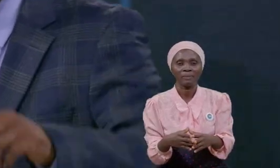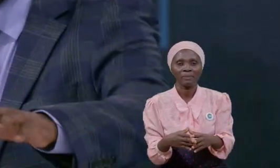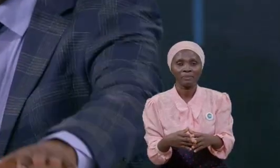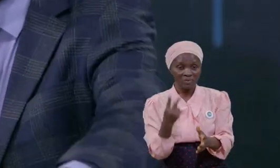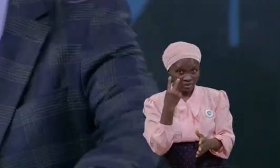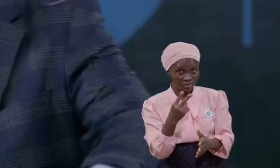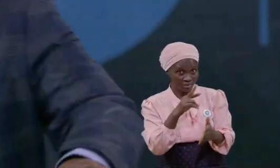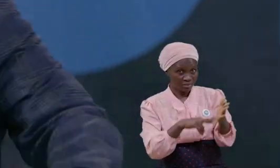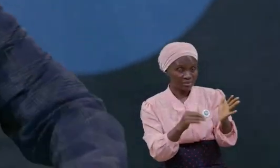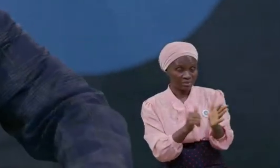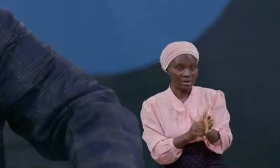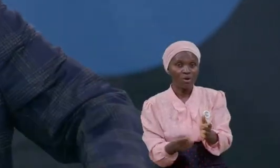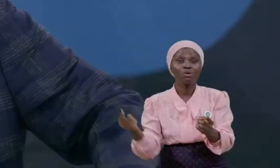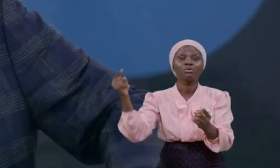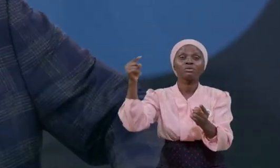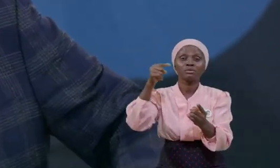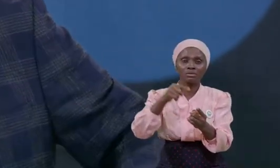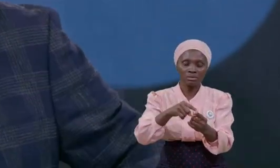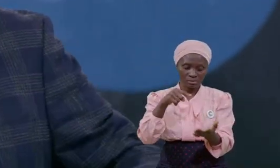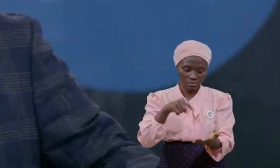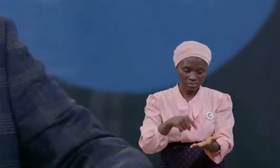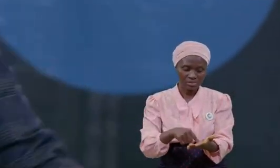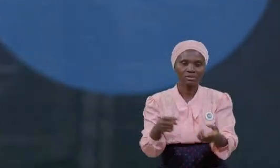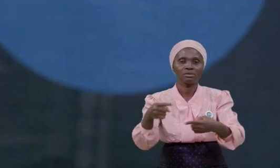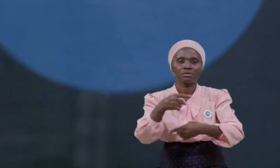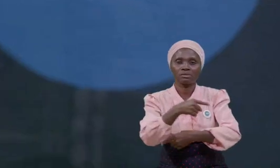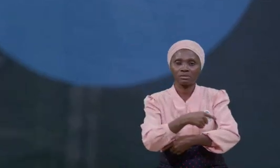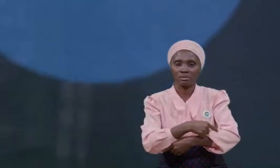jour. Ça, c'est le